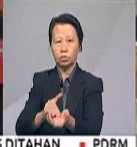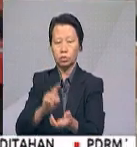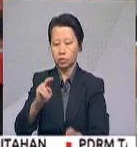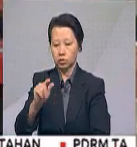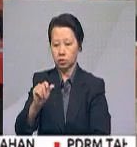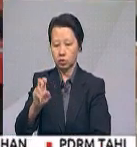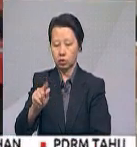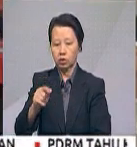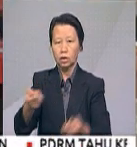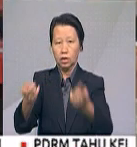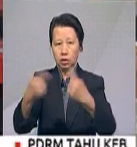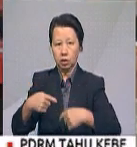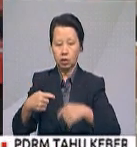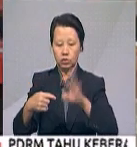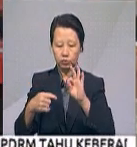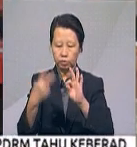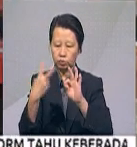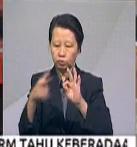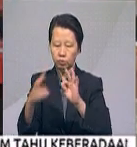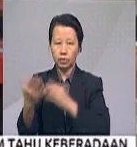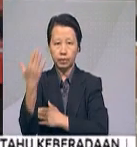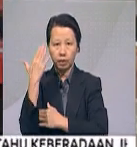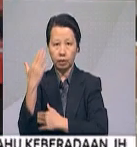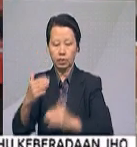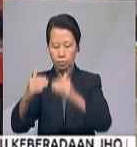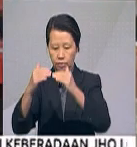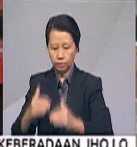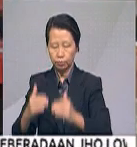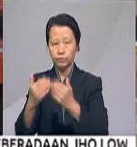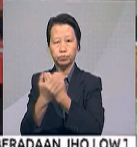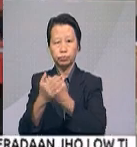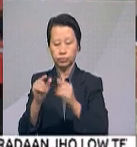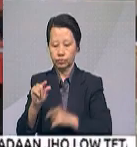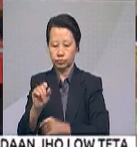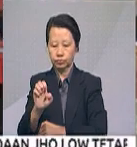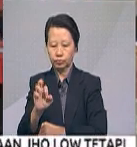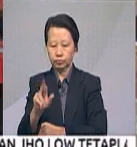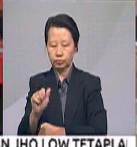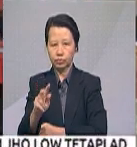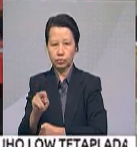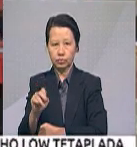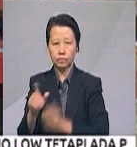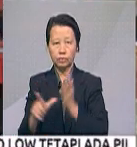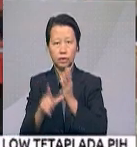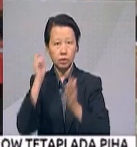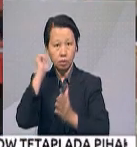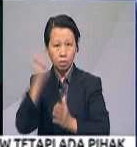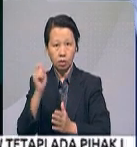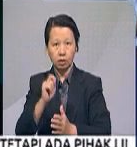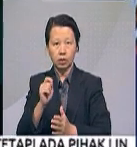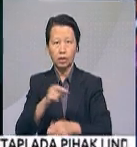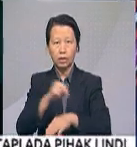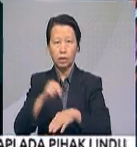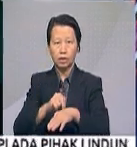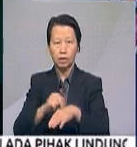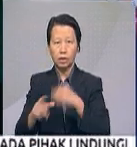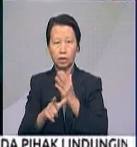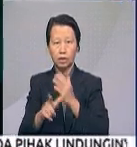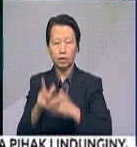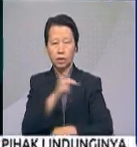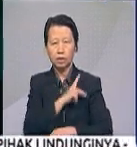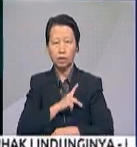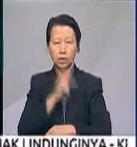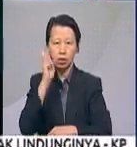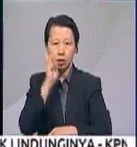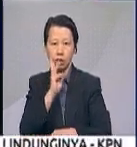hadir pada pukul 9.12 pagi, dan calon gerakan yang juga timbalan Setiausaha Agung Nasional dan Naib Ketua Wanita Nasional parti